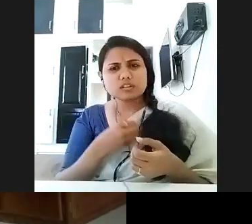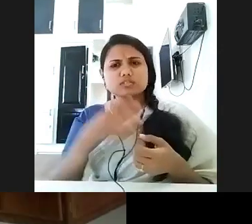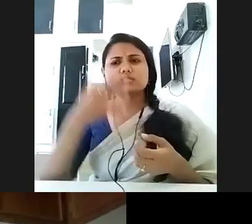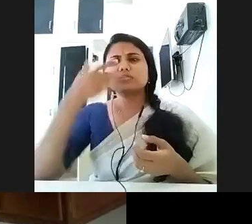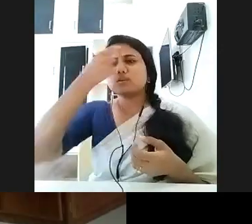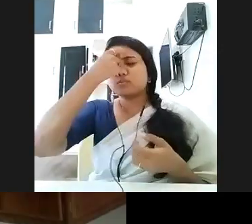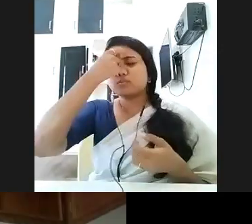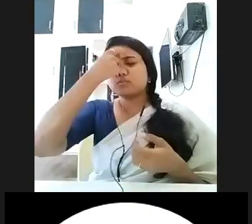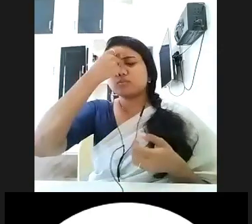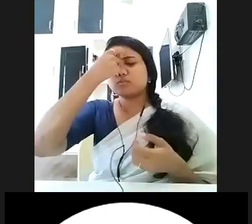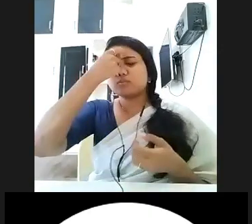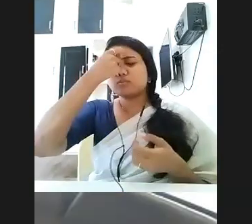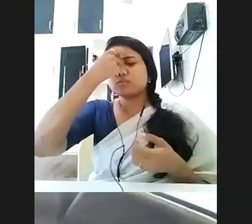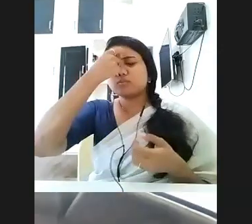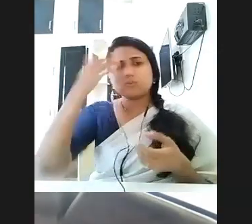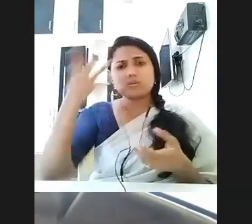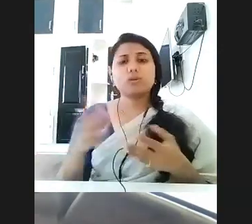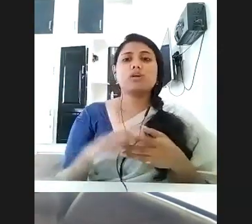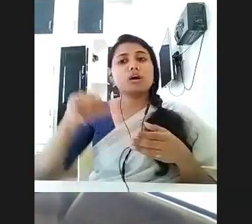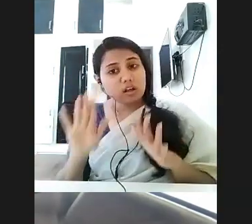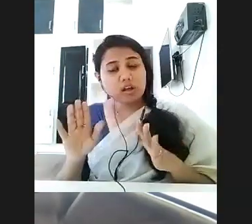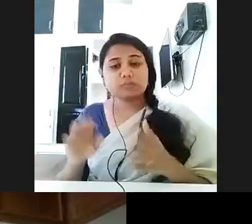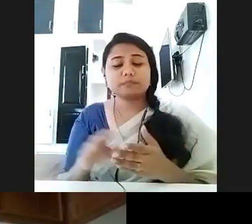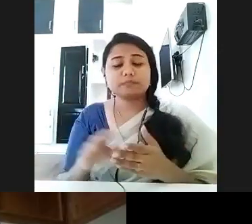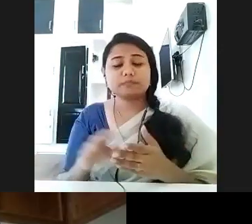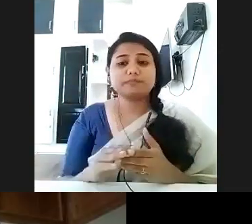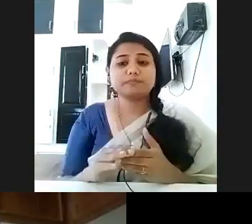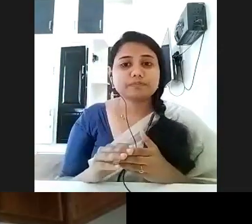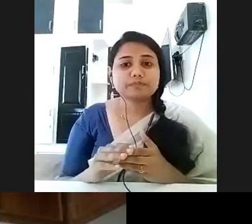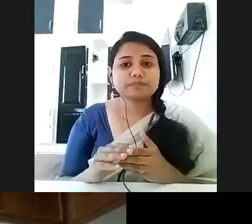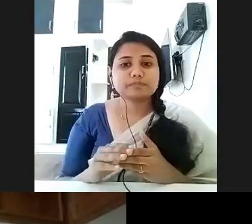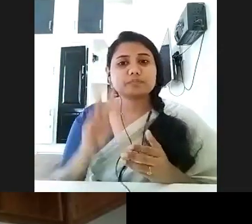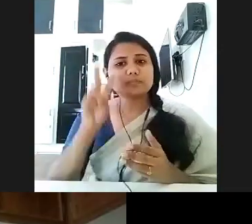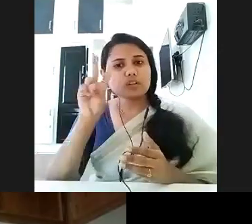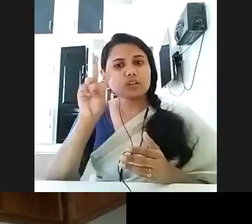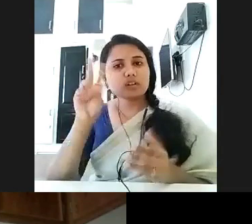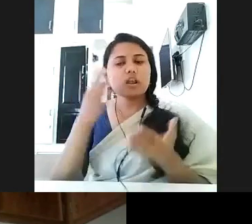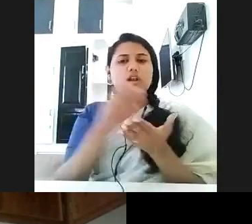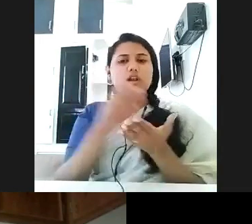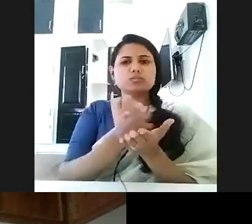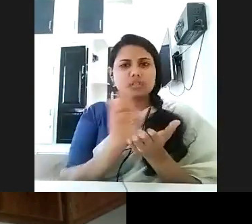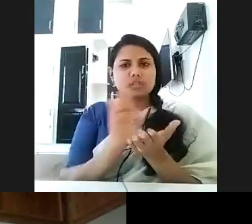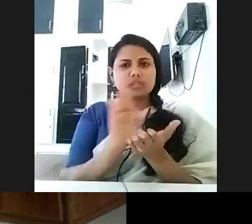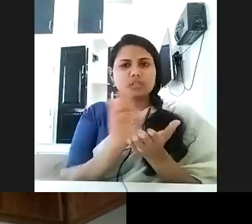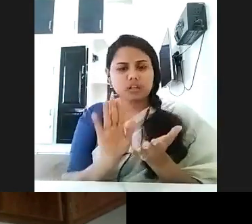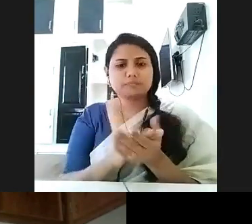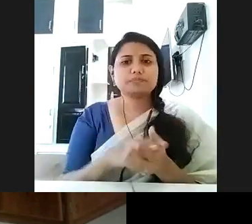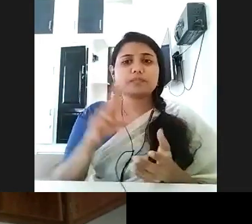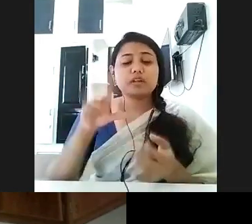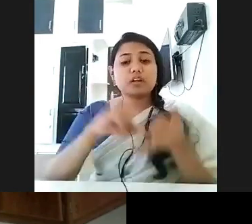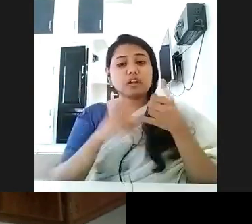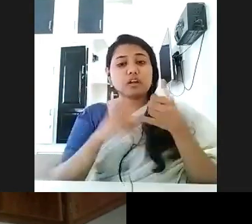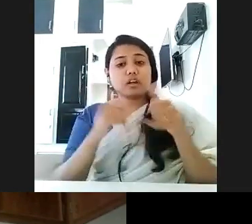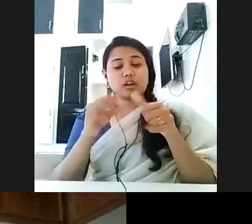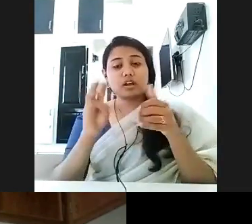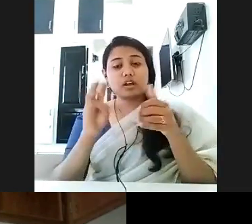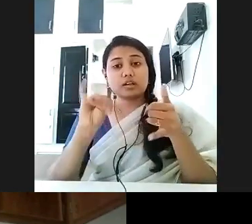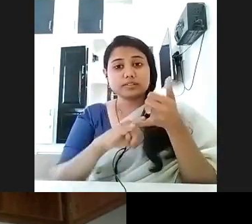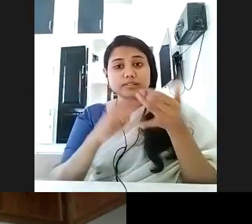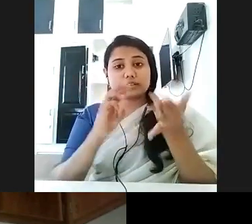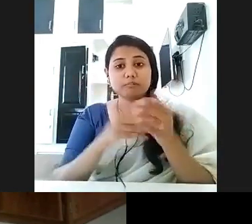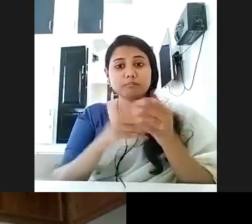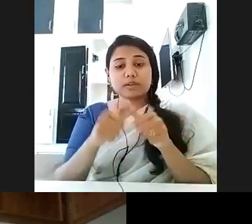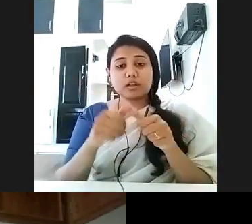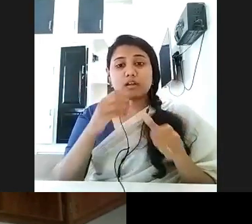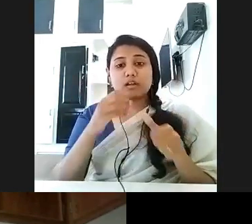എന്താണ് എന്തെങ്കിലും ചെയ്യാം? രണ്ട് പോസിബിലിറ്റി ഉണ്ട്. SMA ആൾക്കാർക്ക് കുറച്ചും കൂടെ വയസ്സാവുന്ന സമയത്ത് ഈ പാർട്ട്, ഈ ഒരു